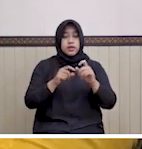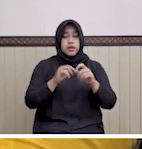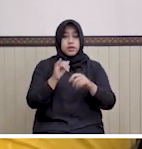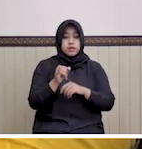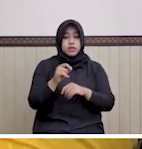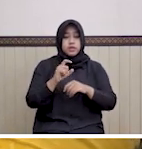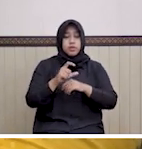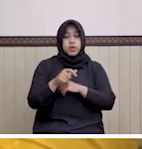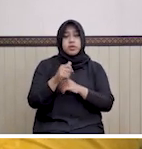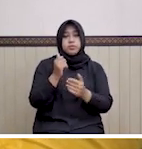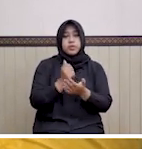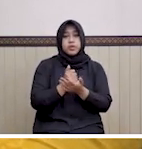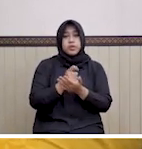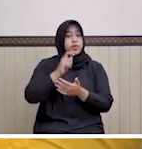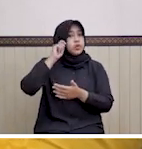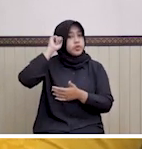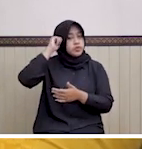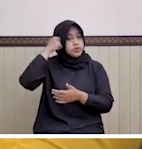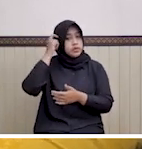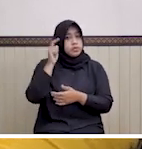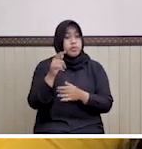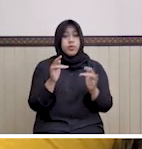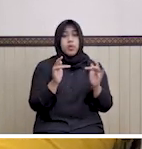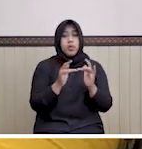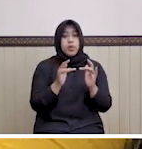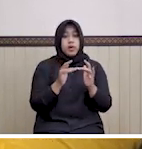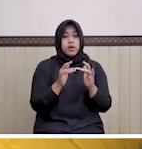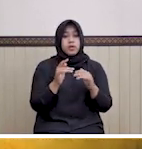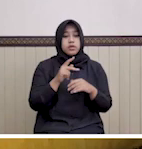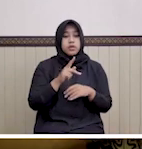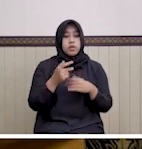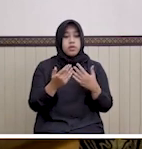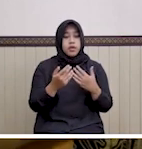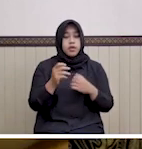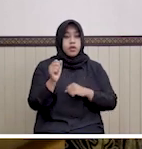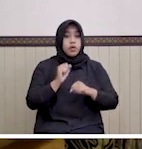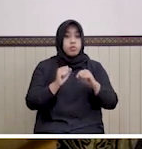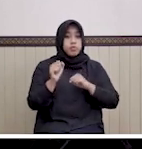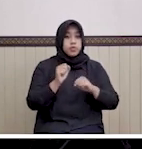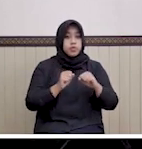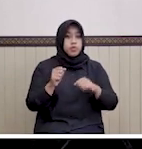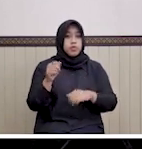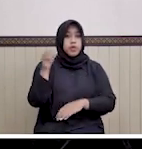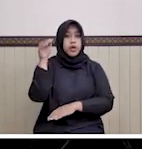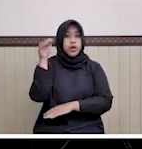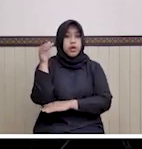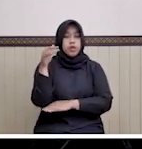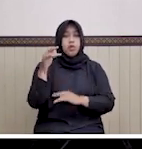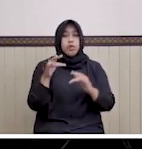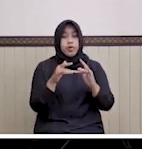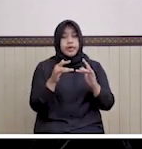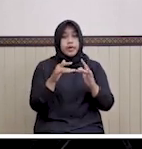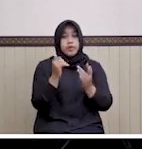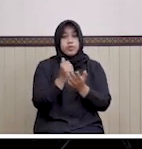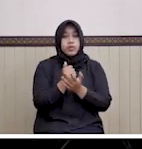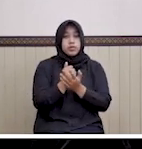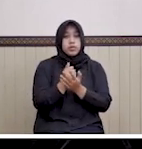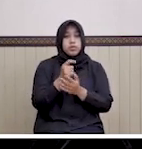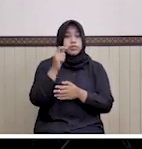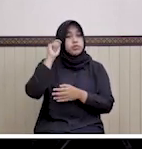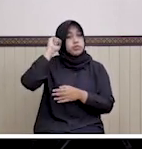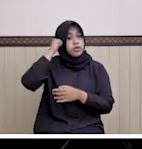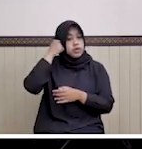sangat susah ya karena online kita buruh-buruh pelakunya itu susah sekali karena